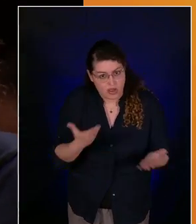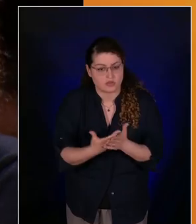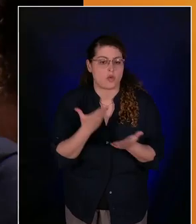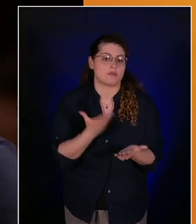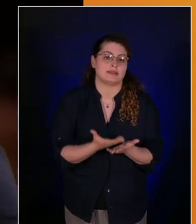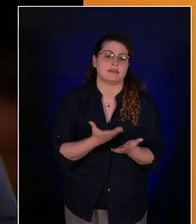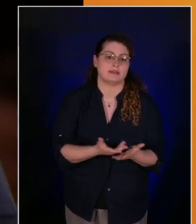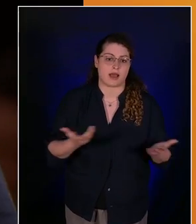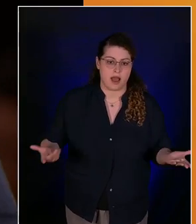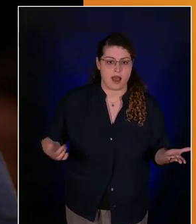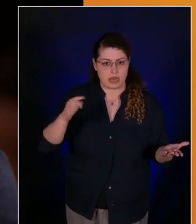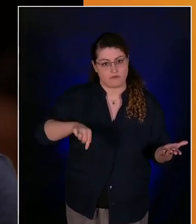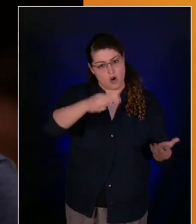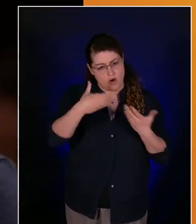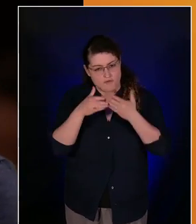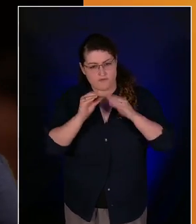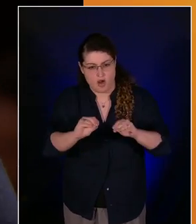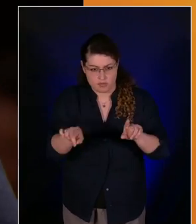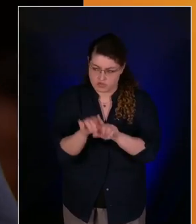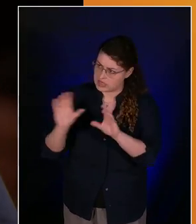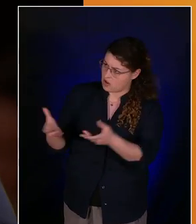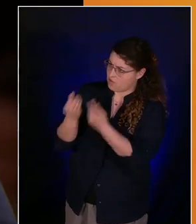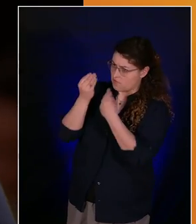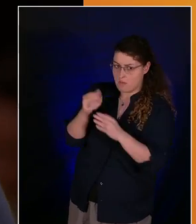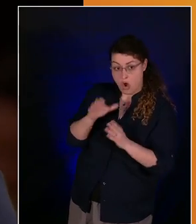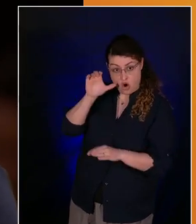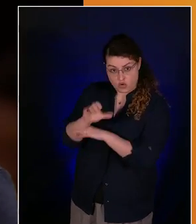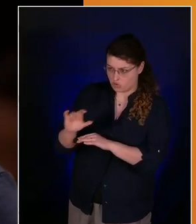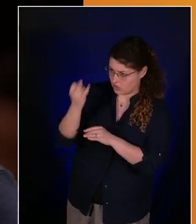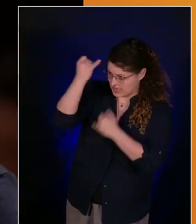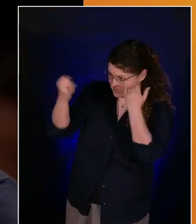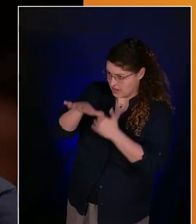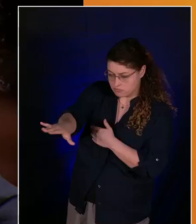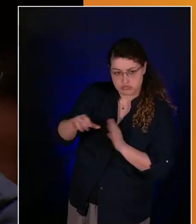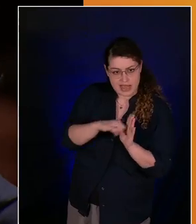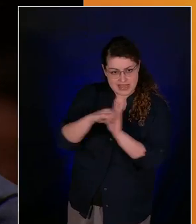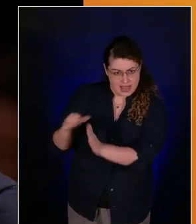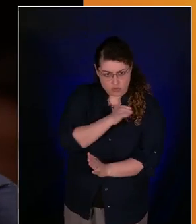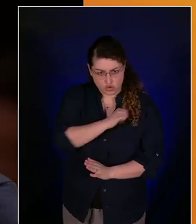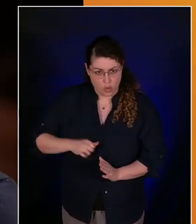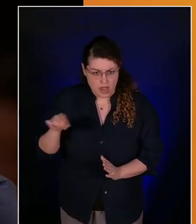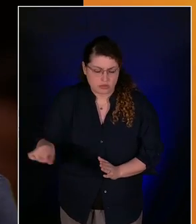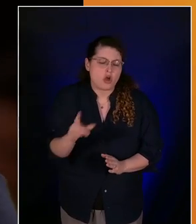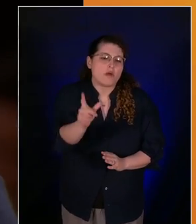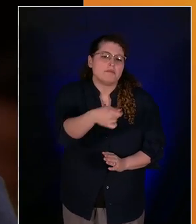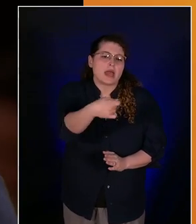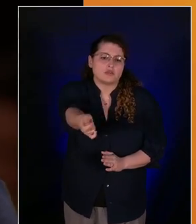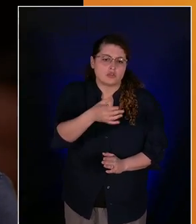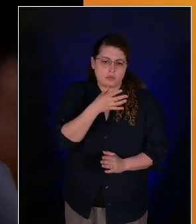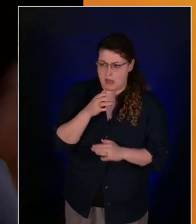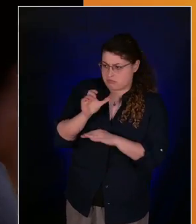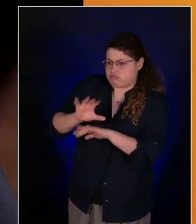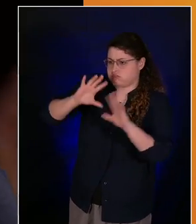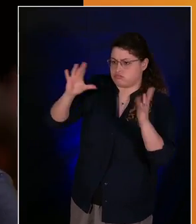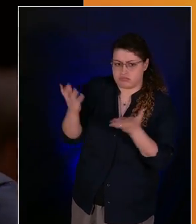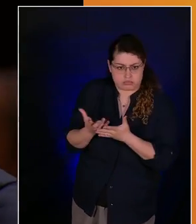il nous faut être formé et formé contre les idées d'extrême droite bien entendu aucune remise en cause de ça he c'est